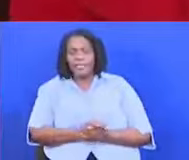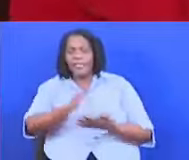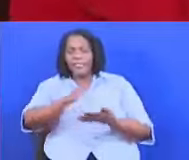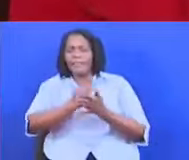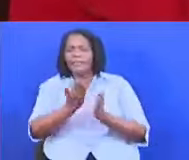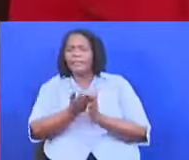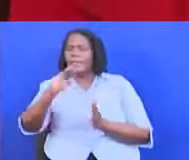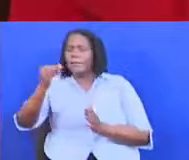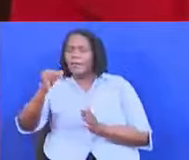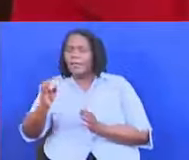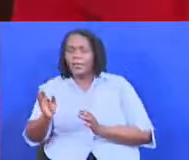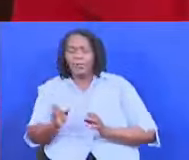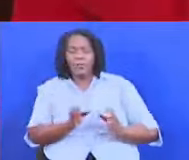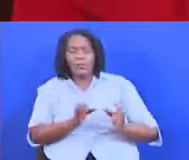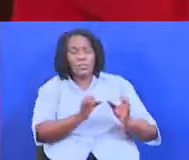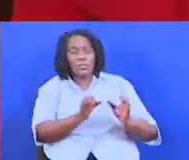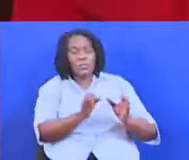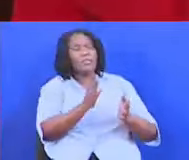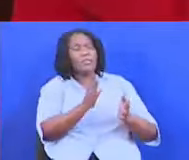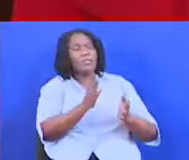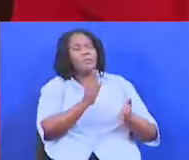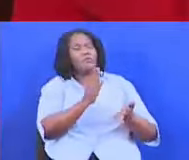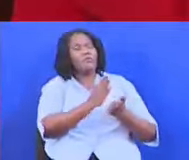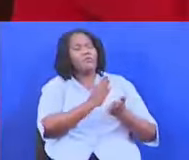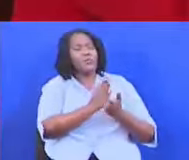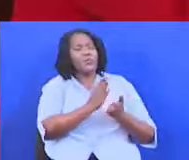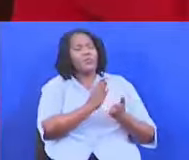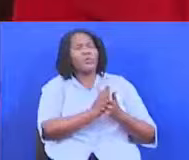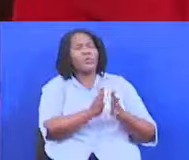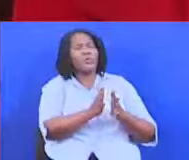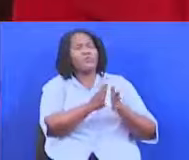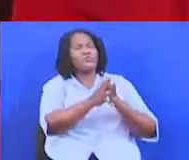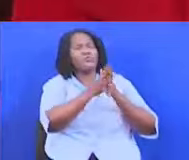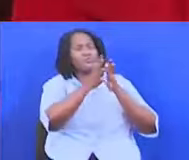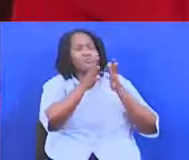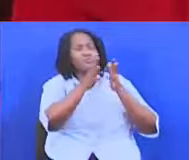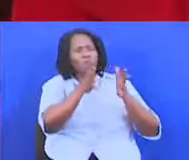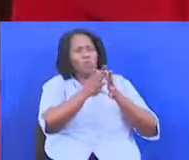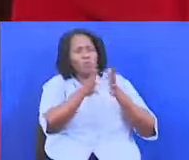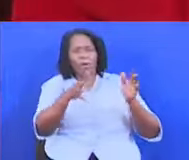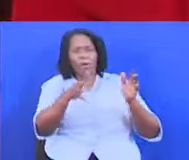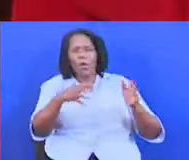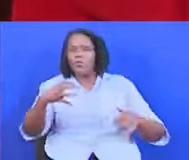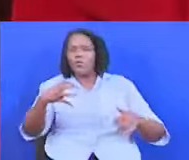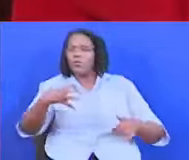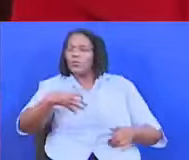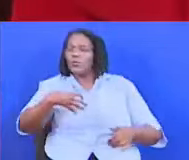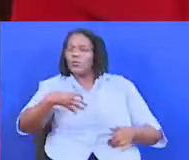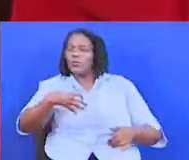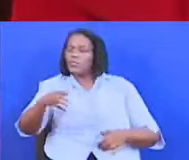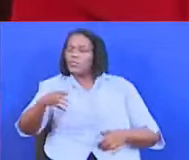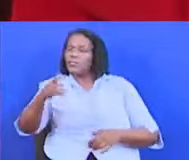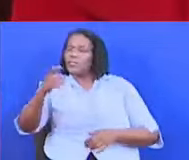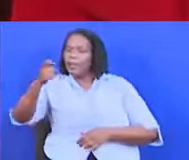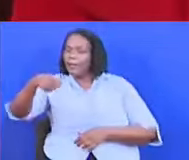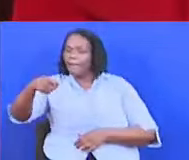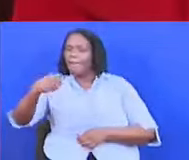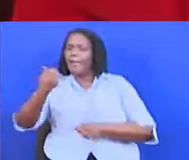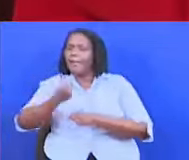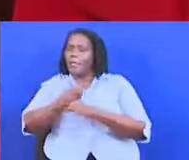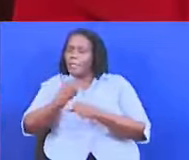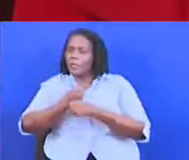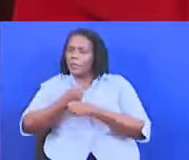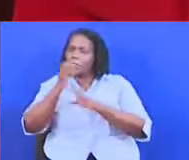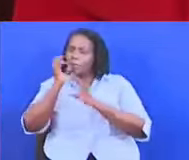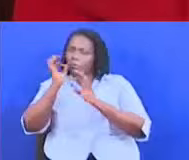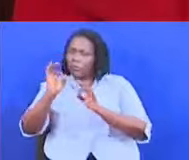ni mkubwa, na nipongeze wizara husika, imekuwa ikifanya kazi nzuri sana,